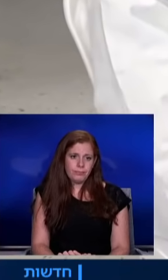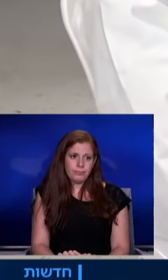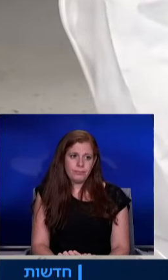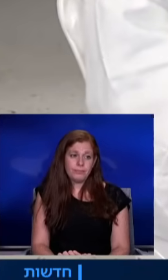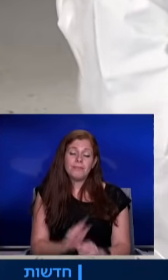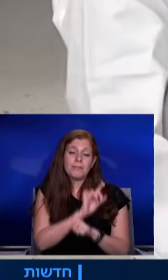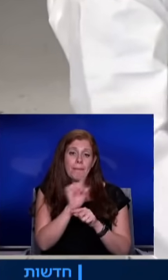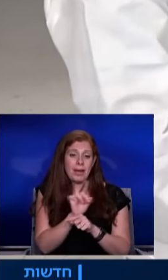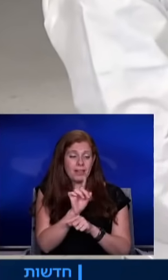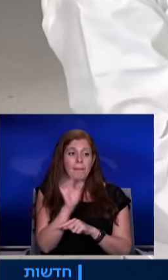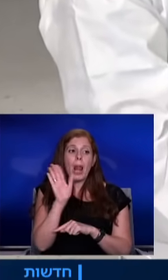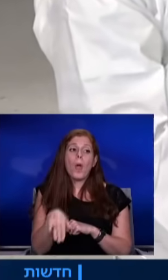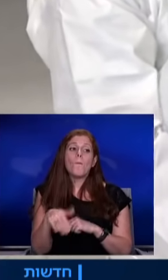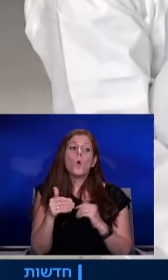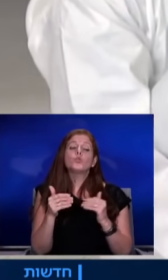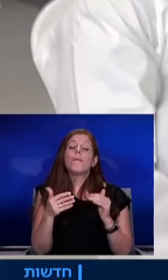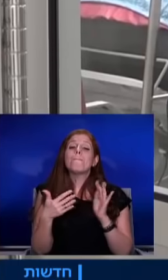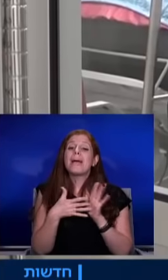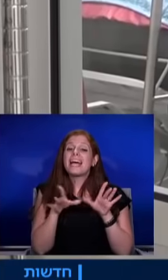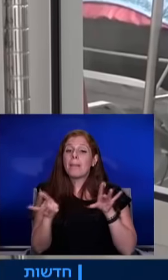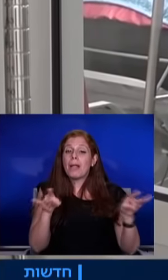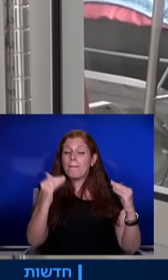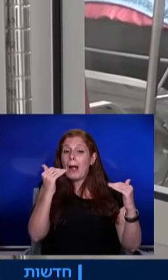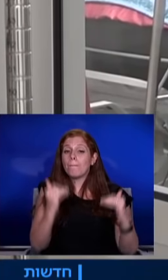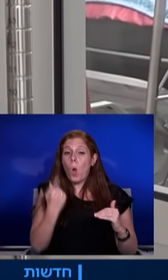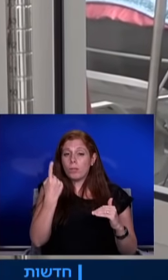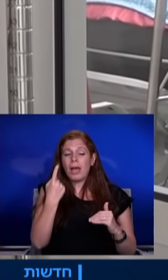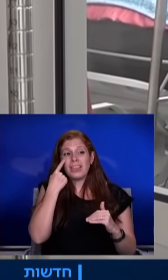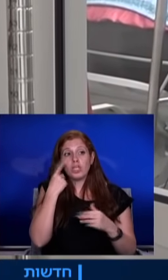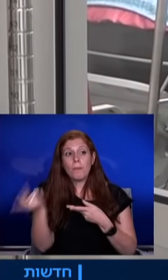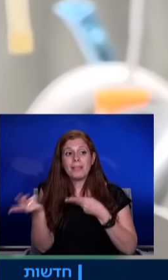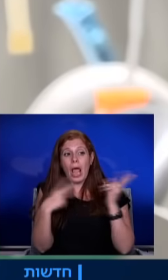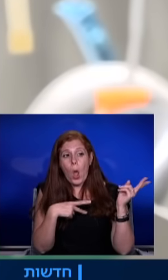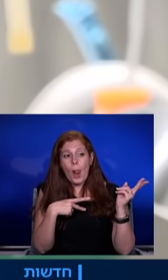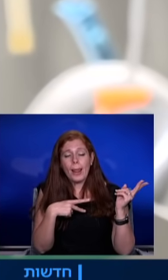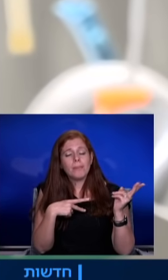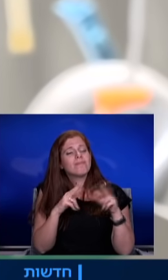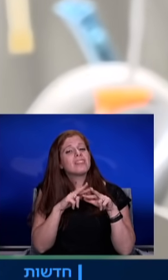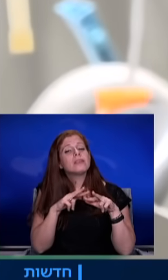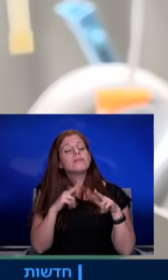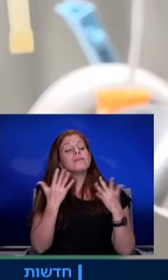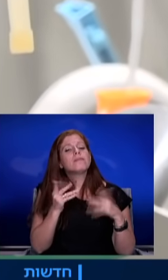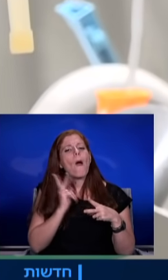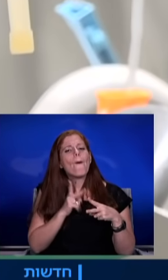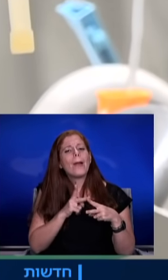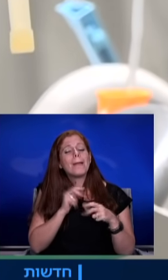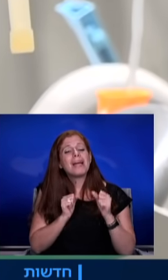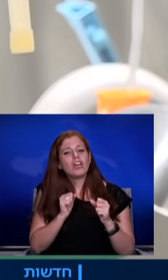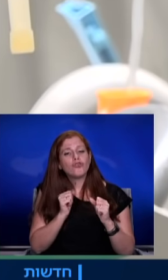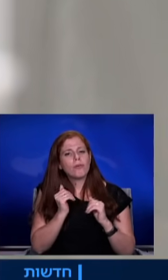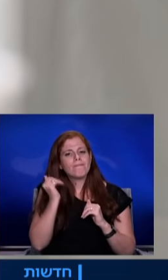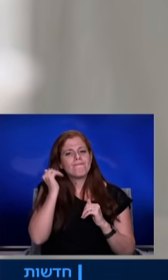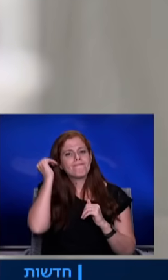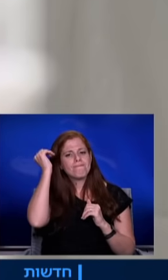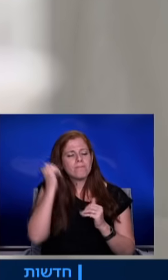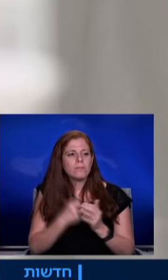בינתיים, ואף שמקדם ההדבקה ירד אל מתחת לאחת, נראה שבבתי החולים התמונה הפוכה ומספר החולים קשה מאמיר. בימים